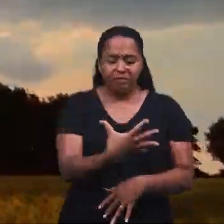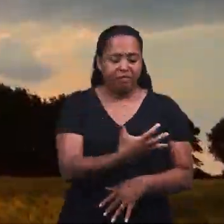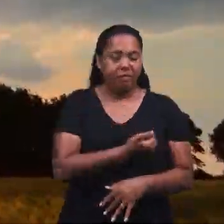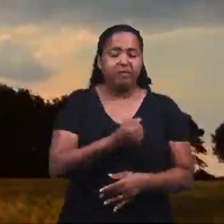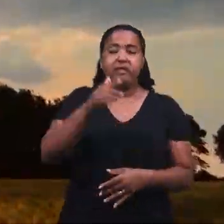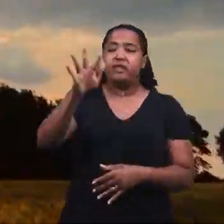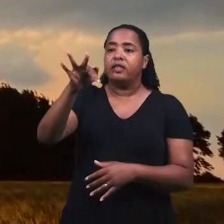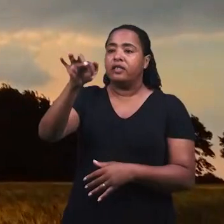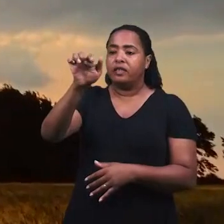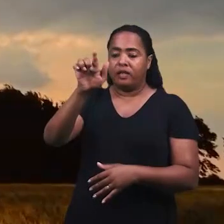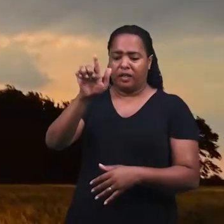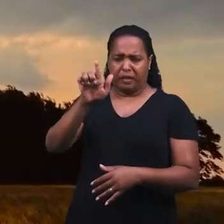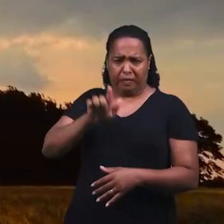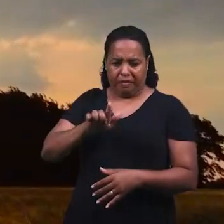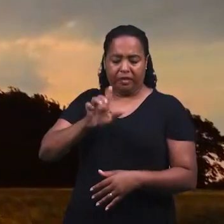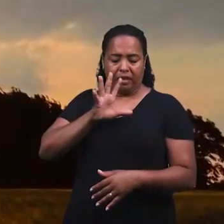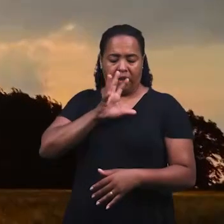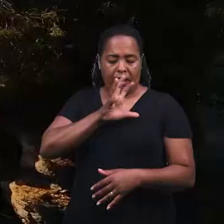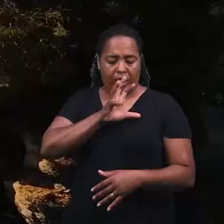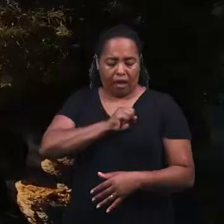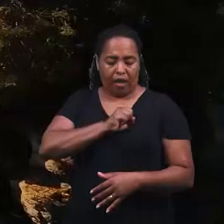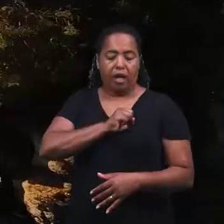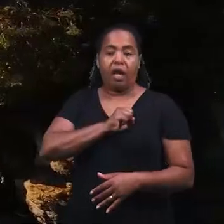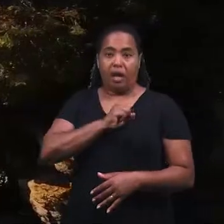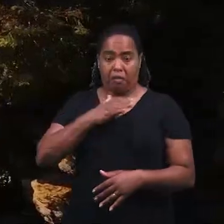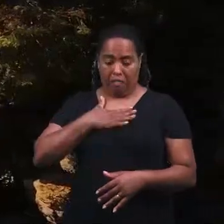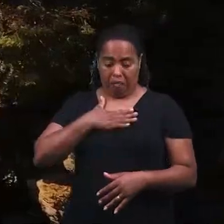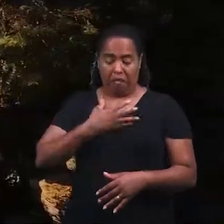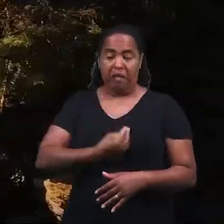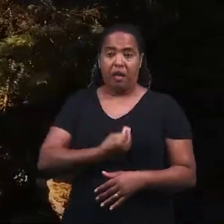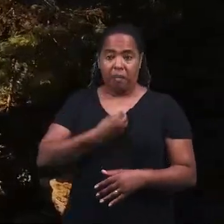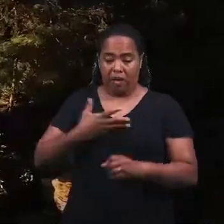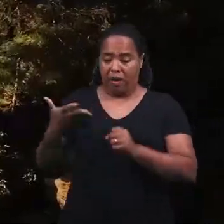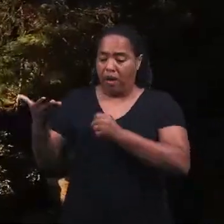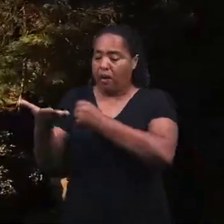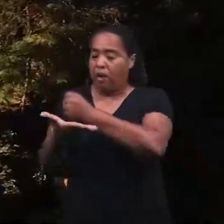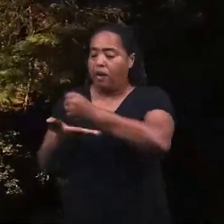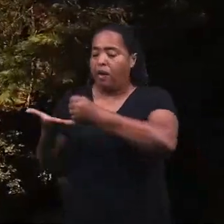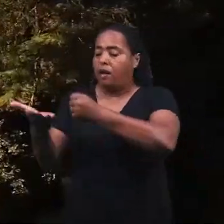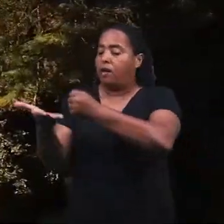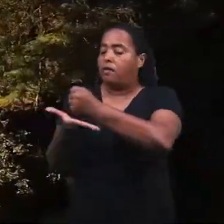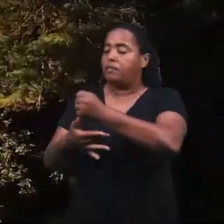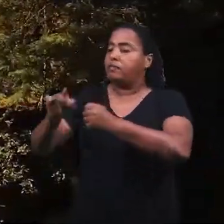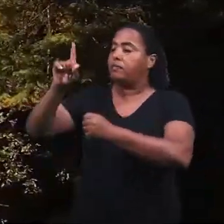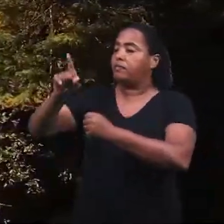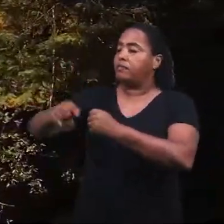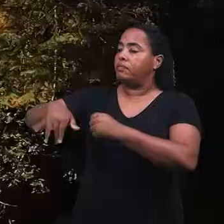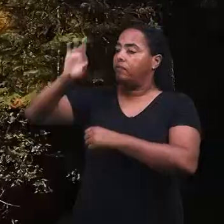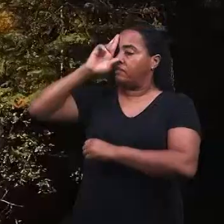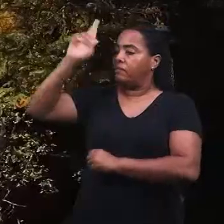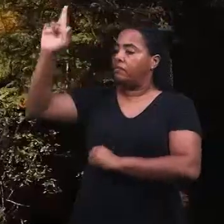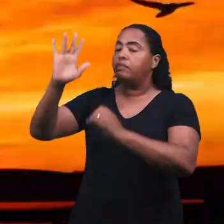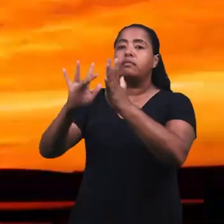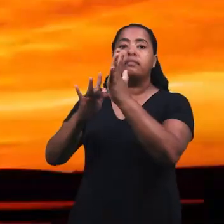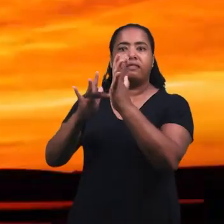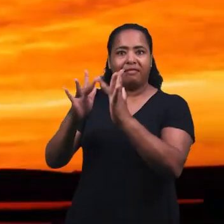minha fé e o meu amor estão firmados no